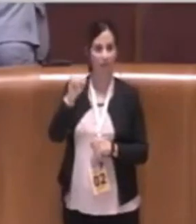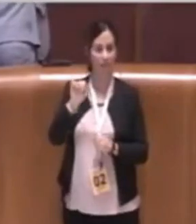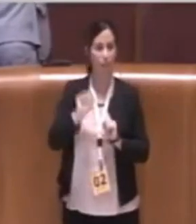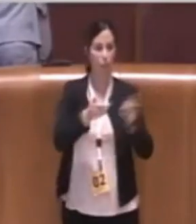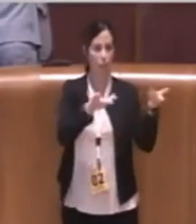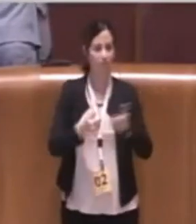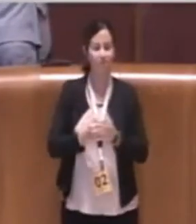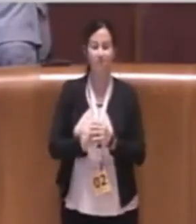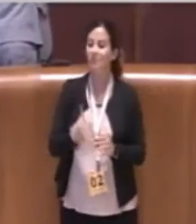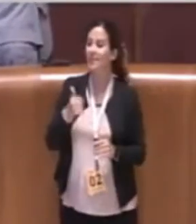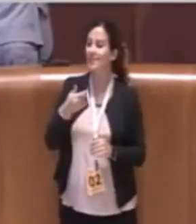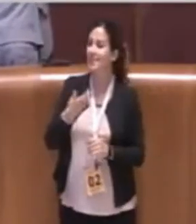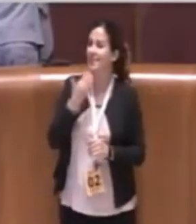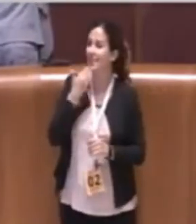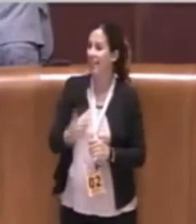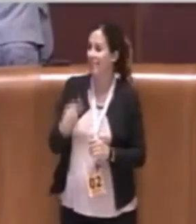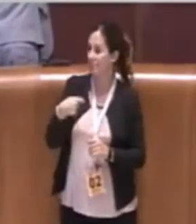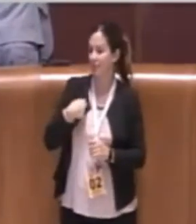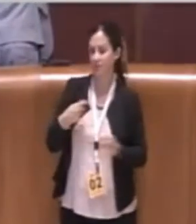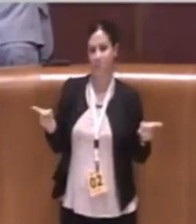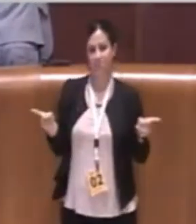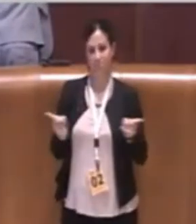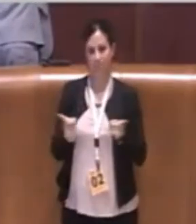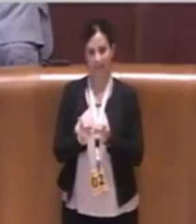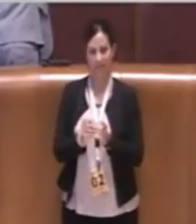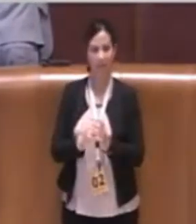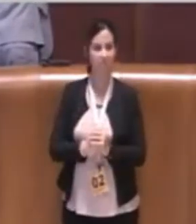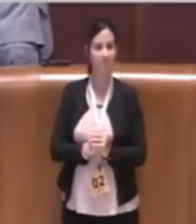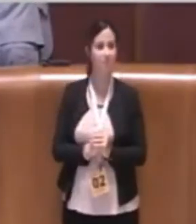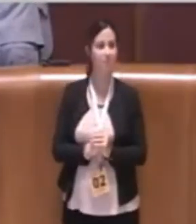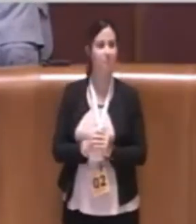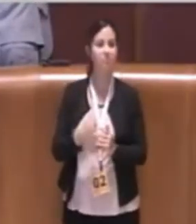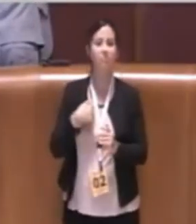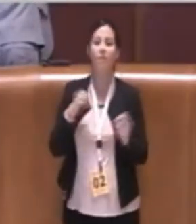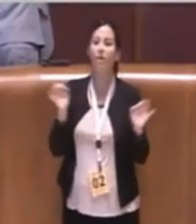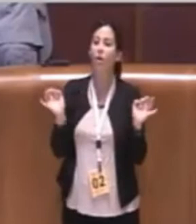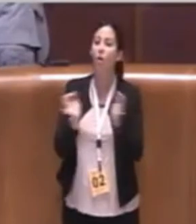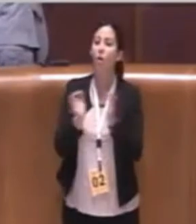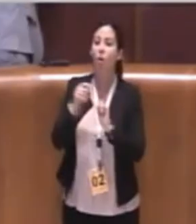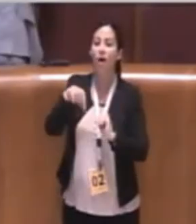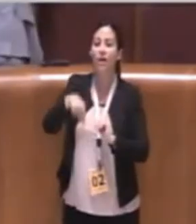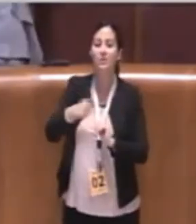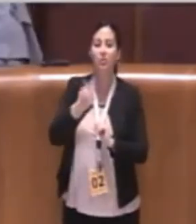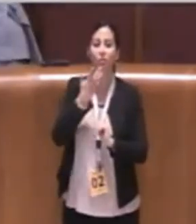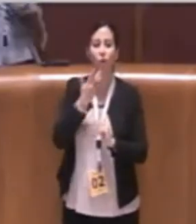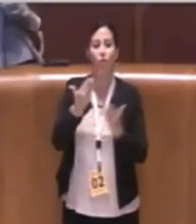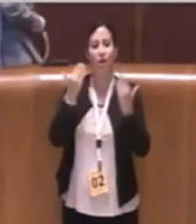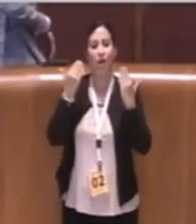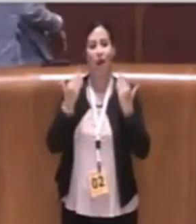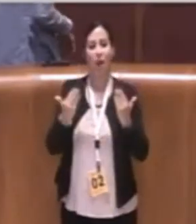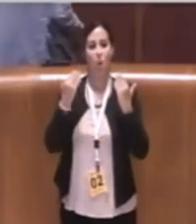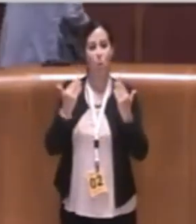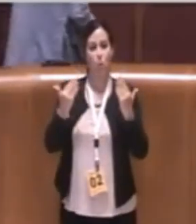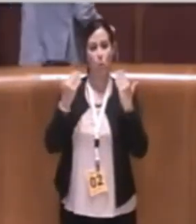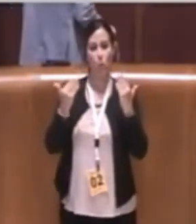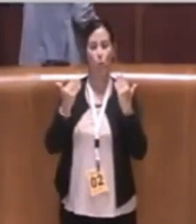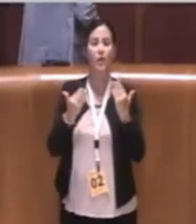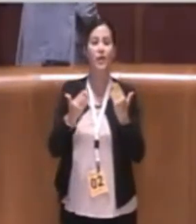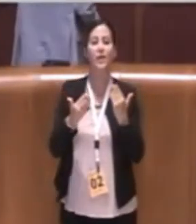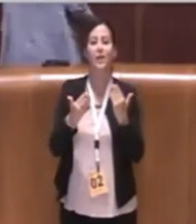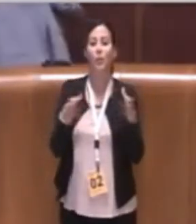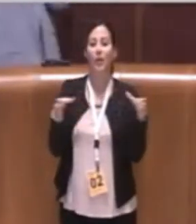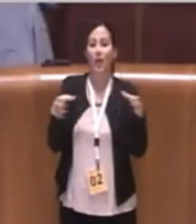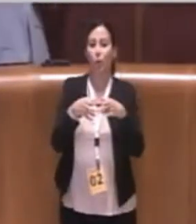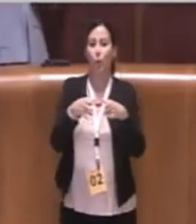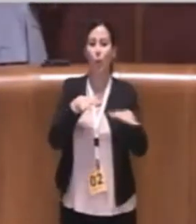Grazie Presidente, sarò breve. Cogliamo l'occasione ovviamente per fare i migliori auguri come gruppo del Movimento 5 Stelle qui in